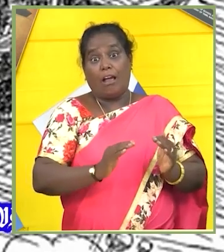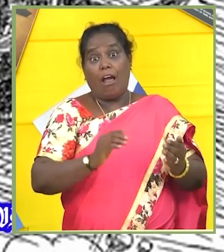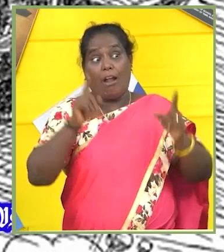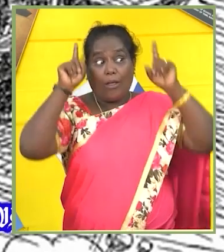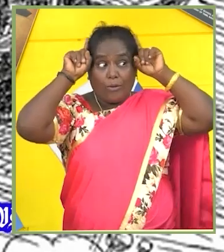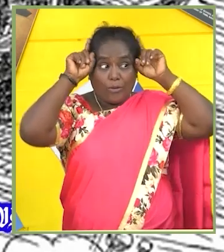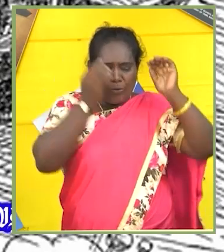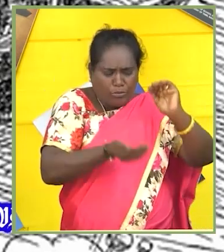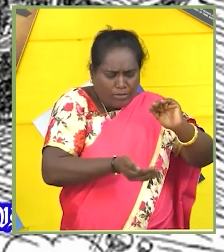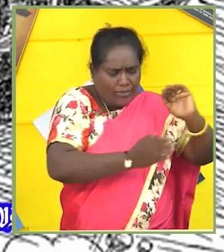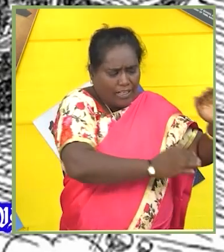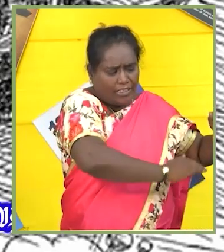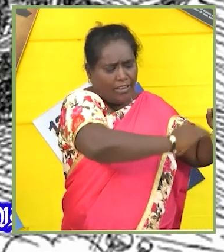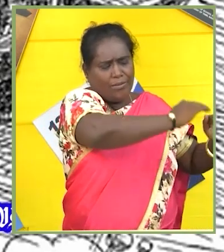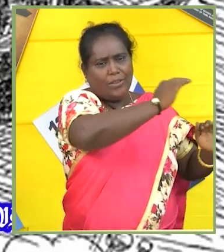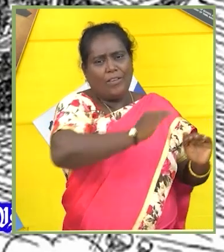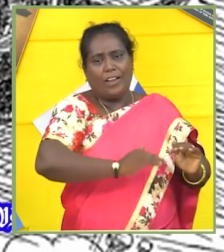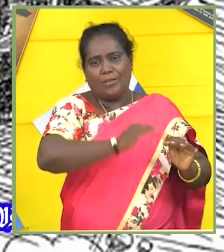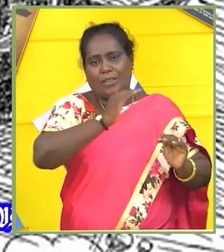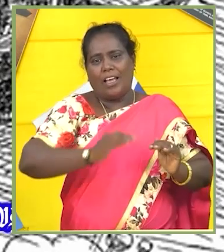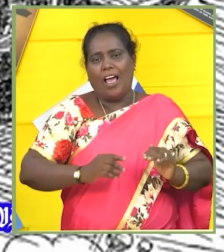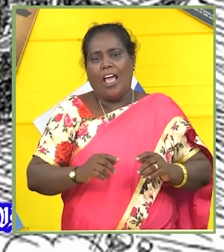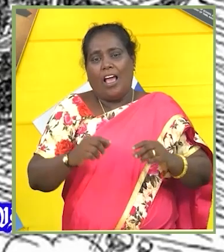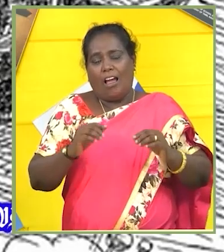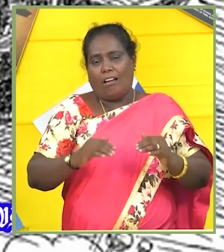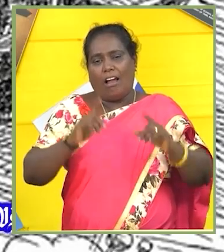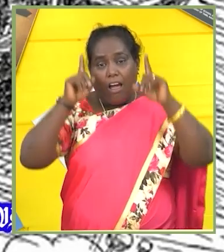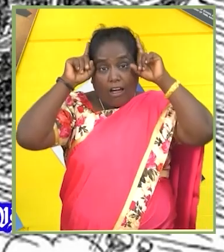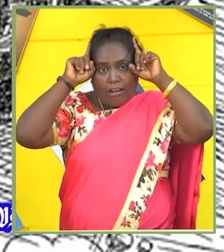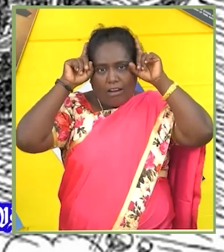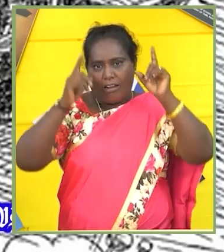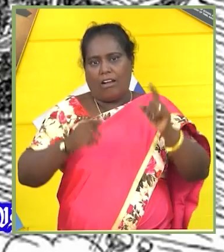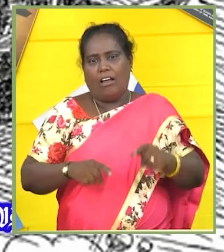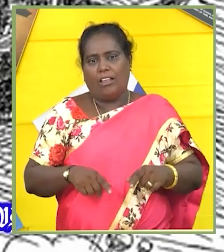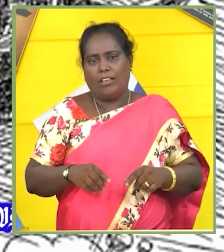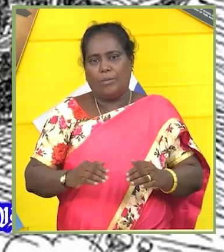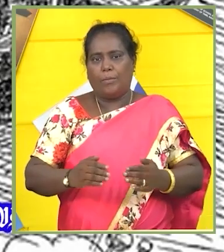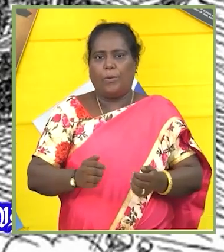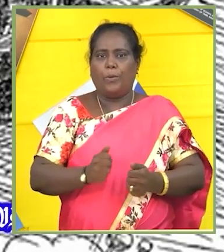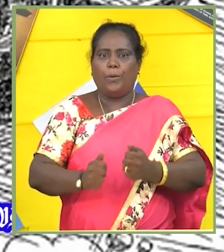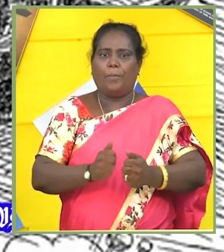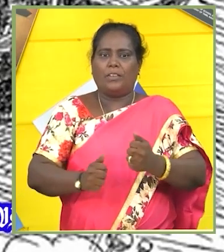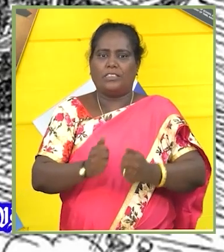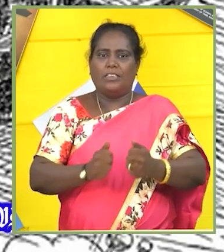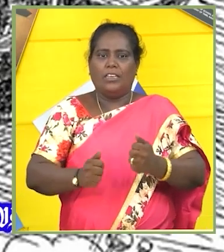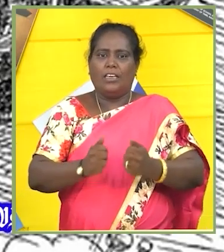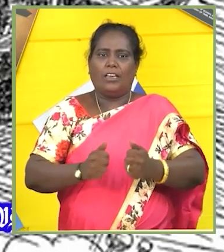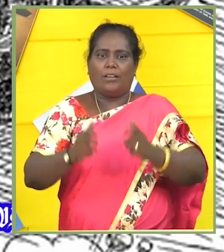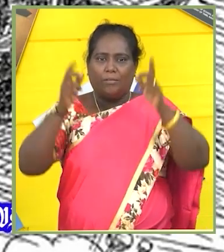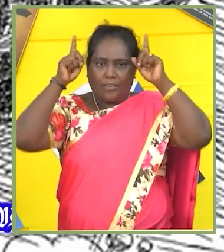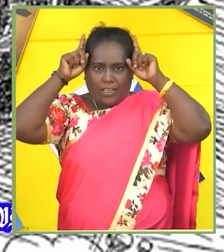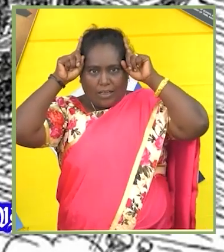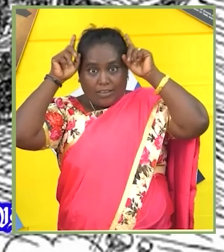காளைக்கன்று ஒன்றை வளர்க்க தொடங்குவார்கள். அப்பெண் வளர்ந்து வரும்போது அக்காளைக்கு சிறப்பான போர் பயிற்சி கொடுத்து